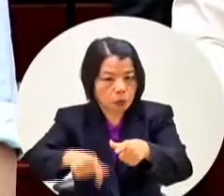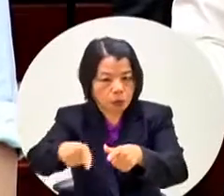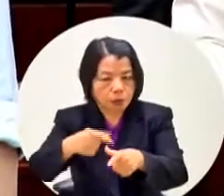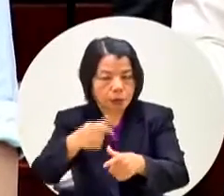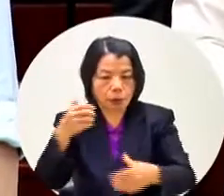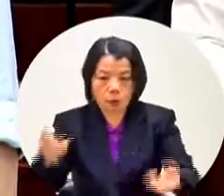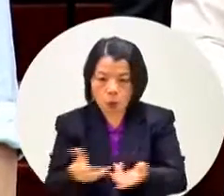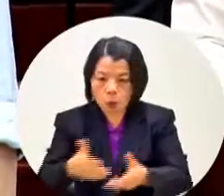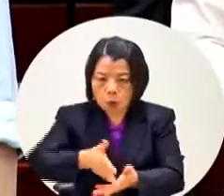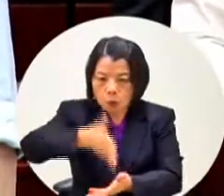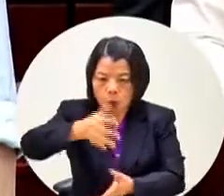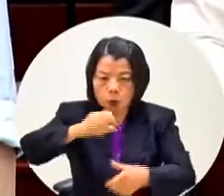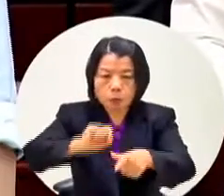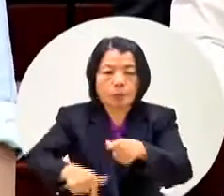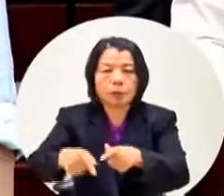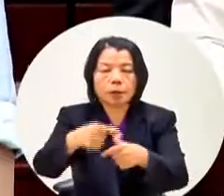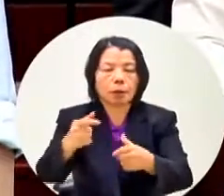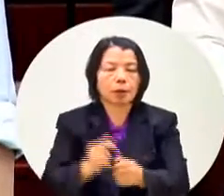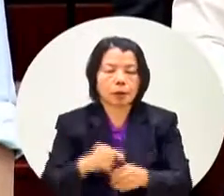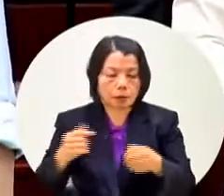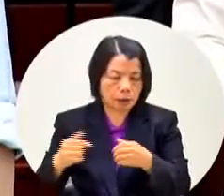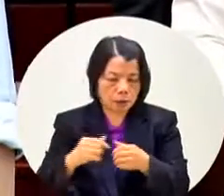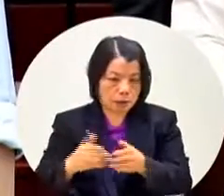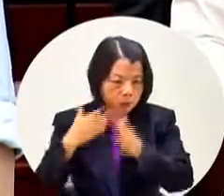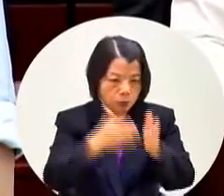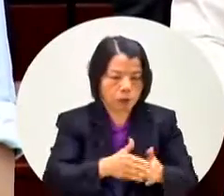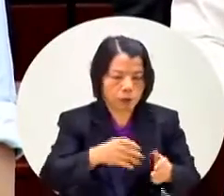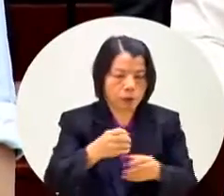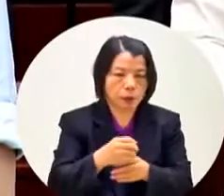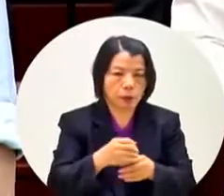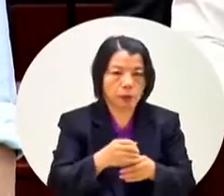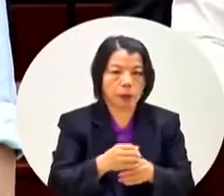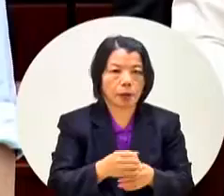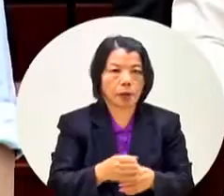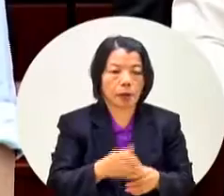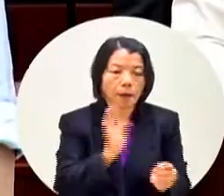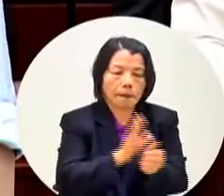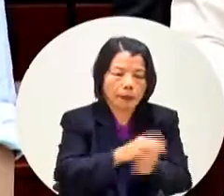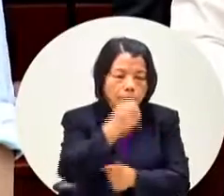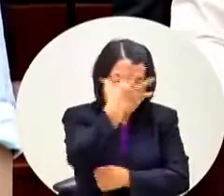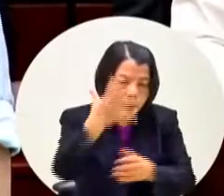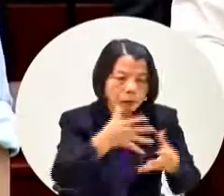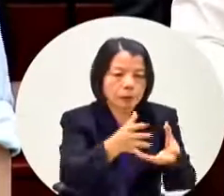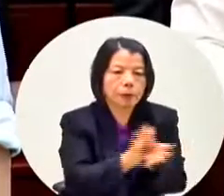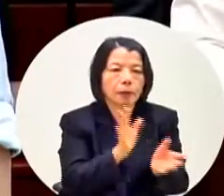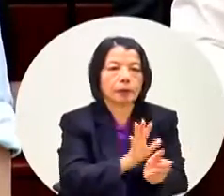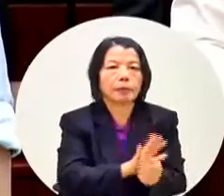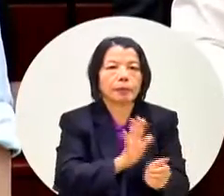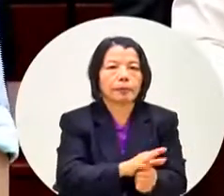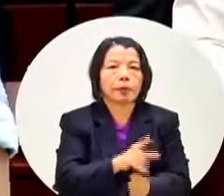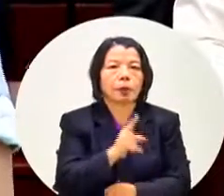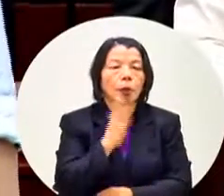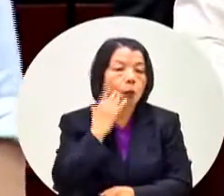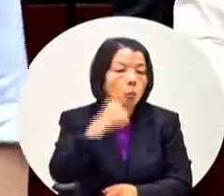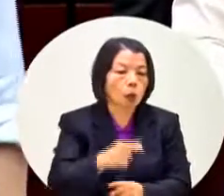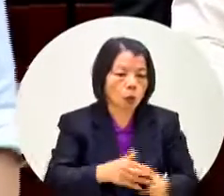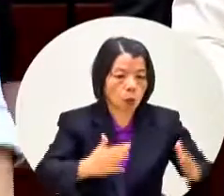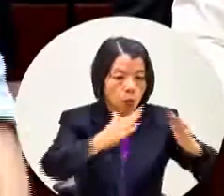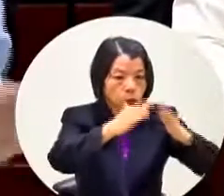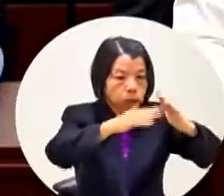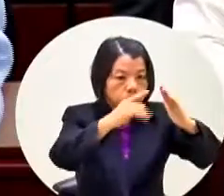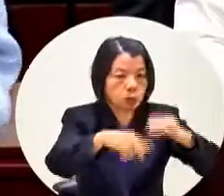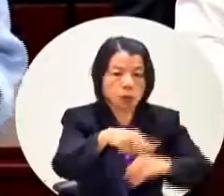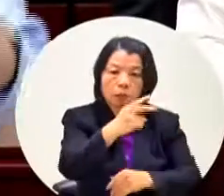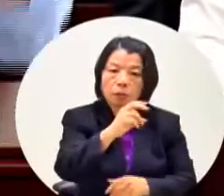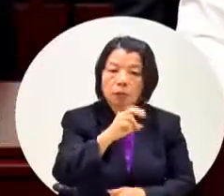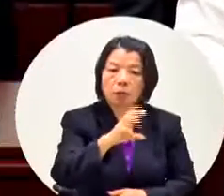朋友来盖80000块一，而且还可以耐地震7.5级，一样是钢构建材各方面，他认为以一个建商